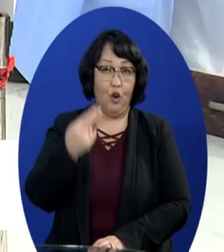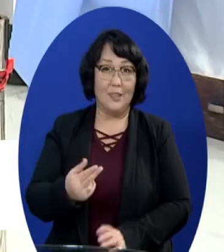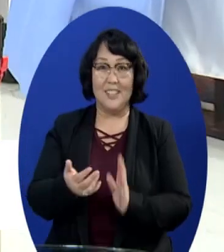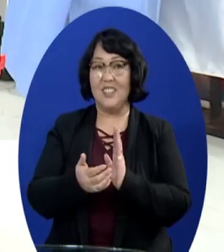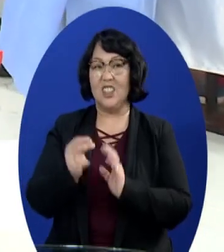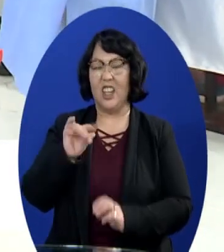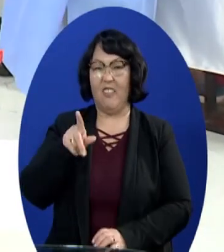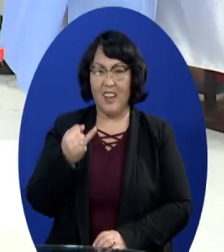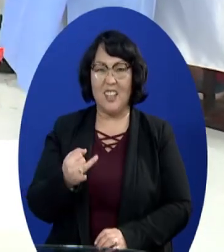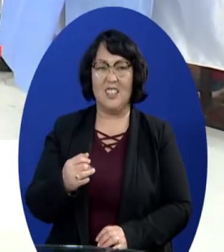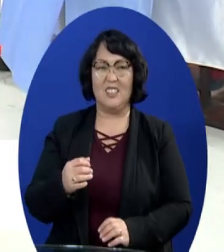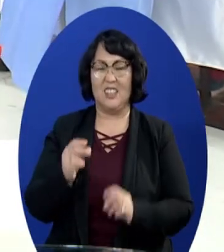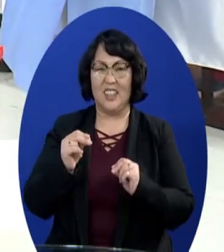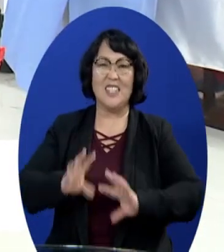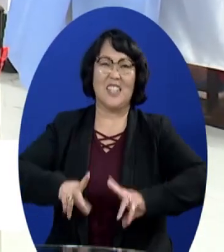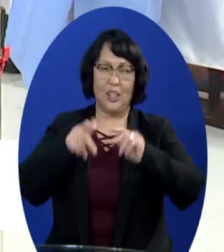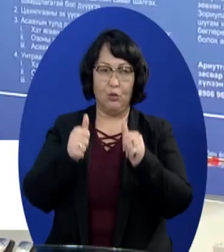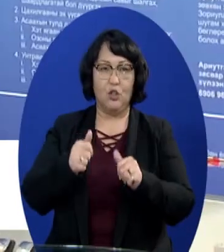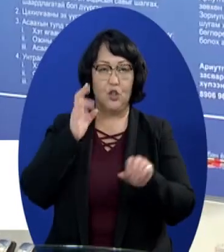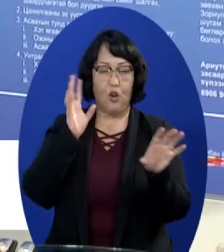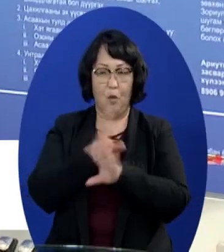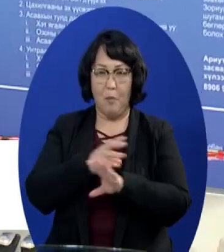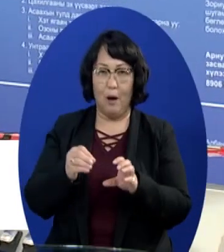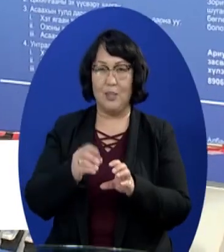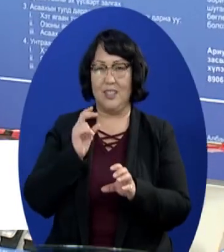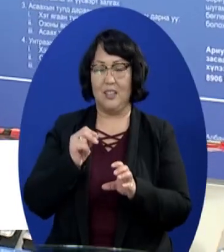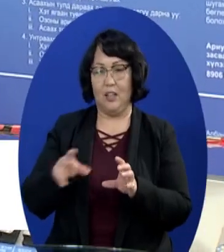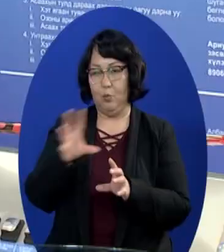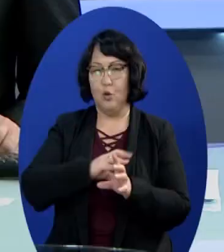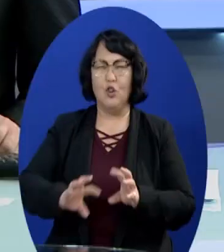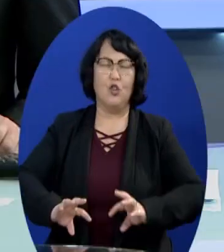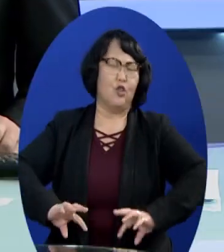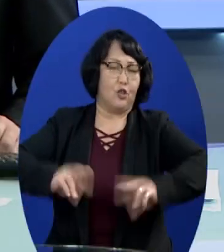сайжруулах тогтолцоог нь өөрчлөх цаг болсон гэдгийг судлаачид онцоллоо.